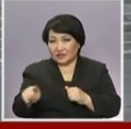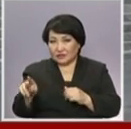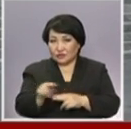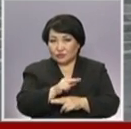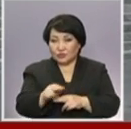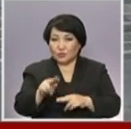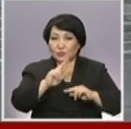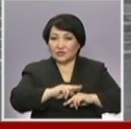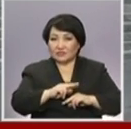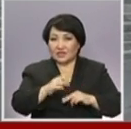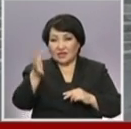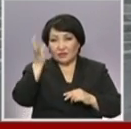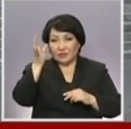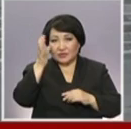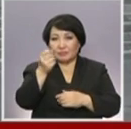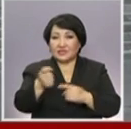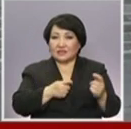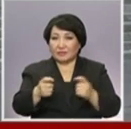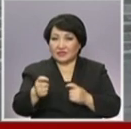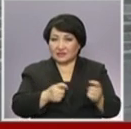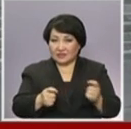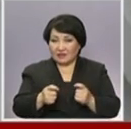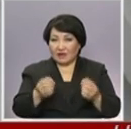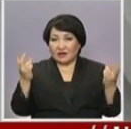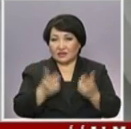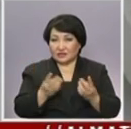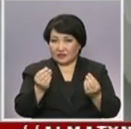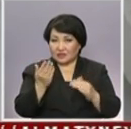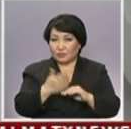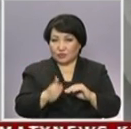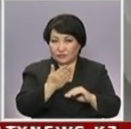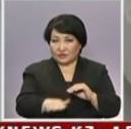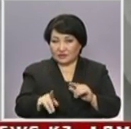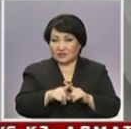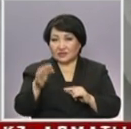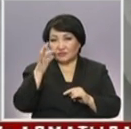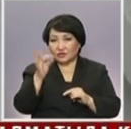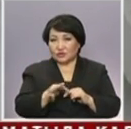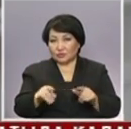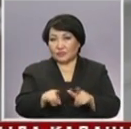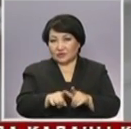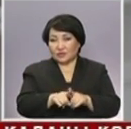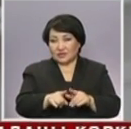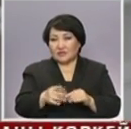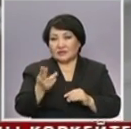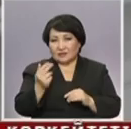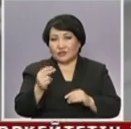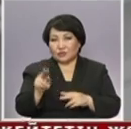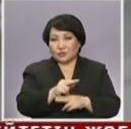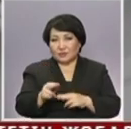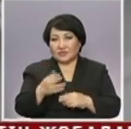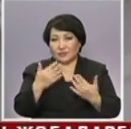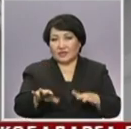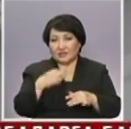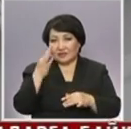білім басқармасынан қажетті қаражат бөлініп отырады. Жауаптылардың жауабы әйтеуір бір жөндейміз дегенге саят. Әзірге